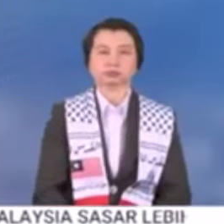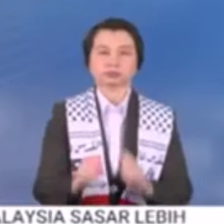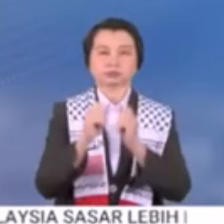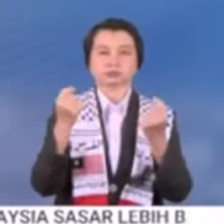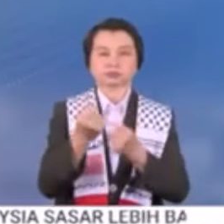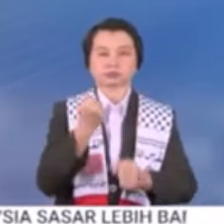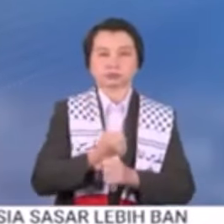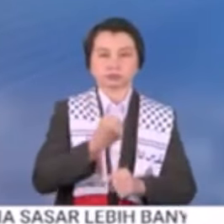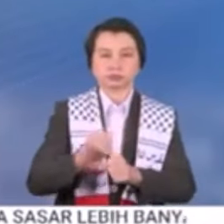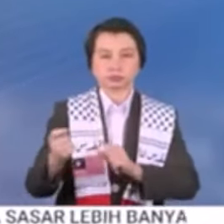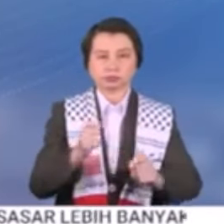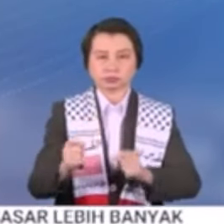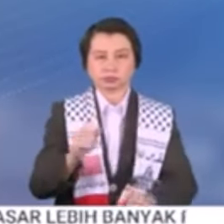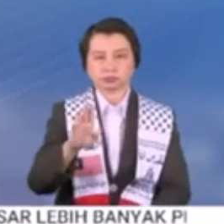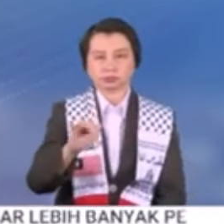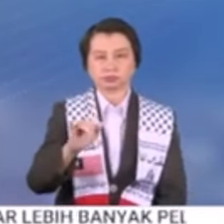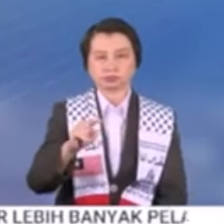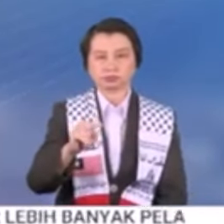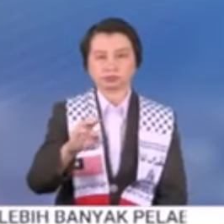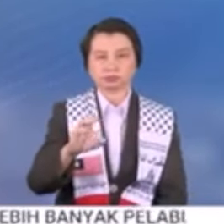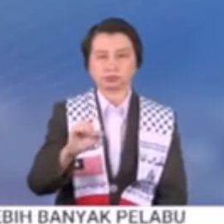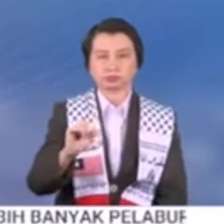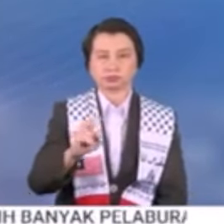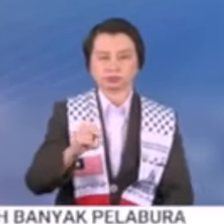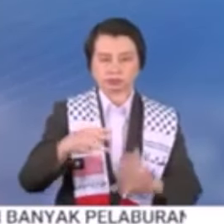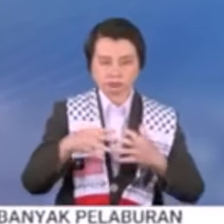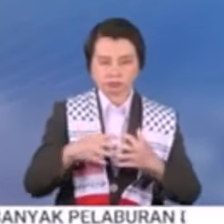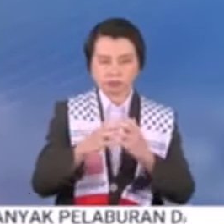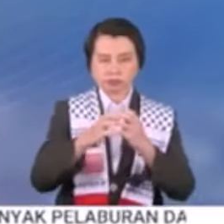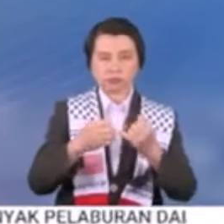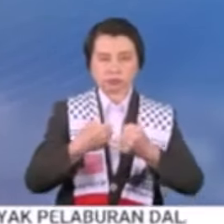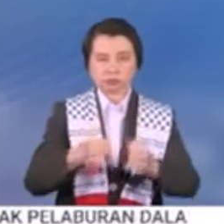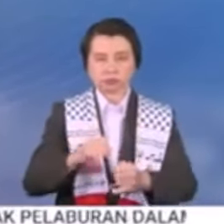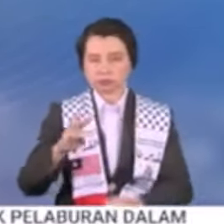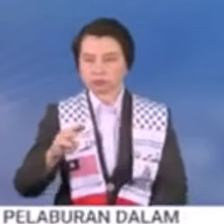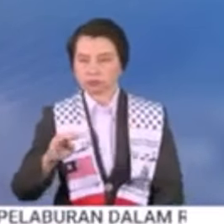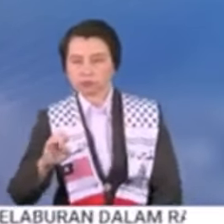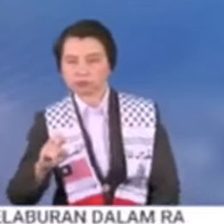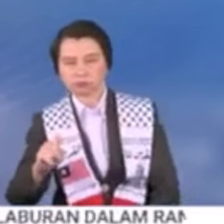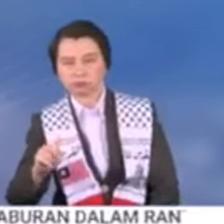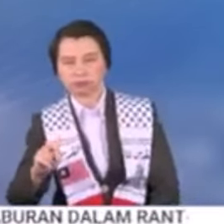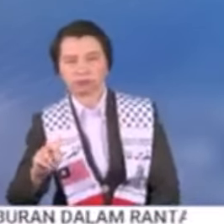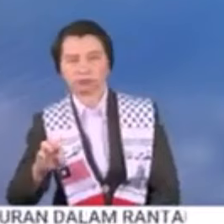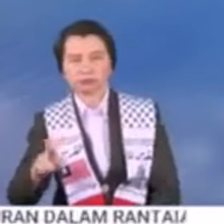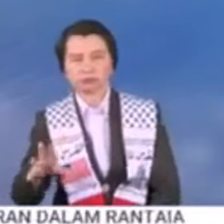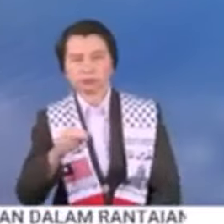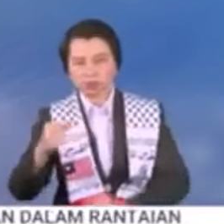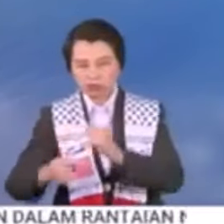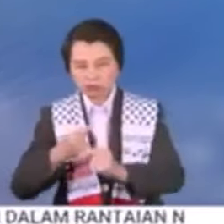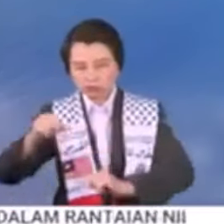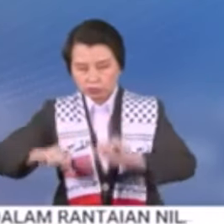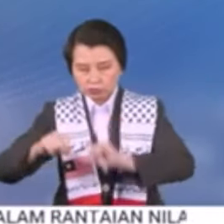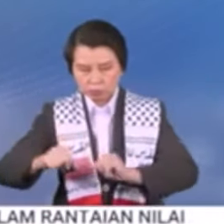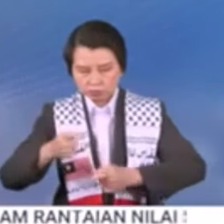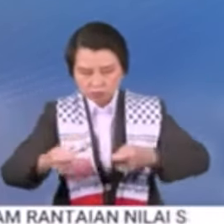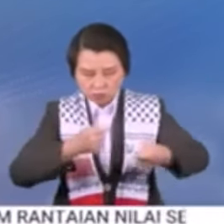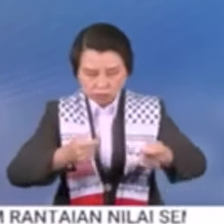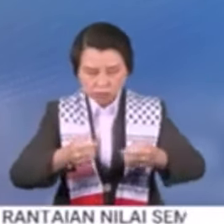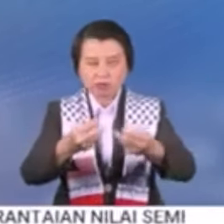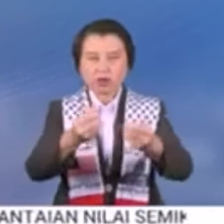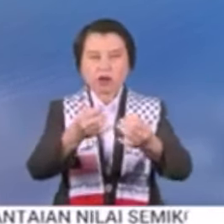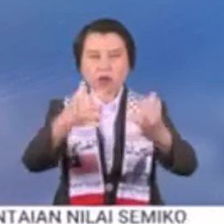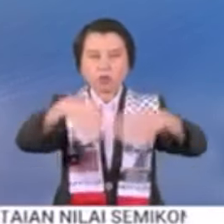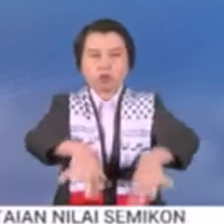Pasukan Kerja Tindakan Bencana Geologi ditubuh Jabatan Mineral dan Geosains bagi mengendali kejadian tanah